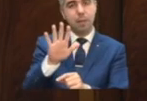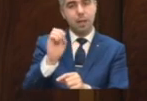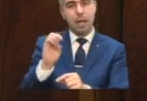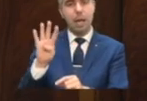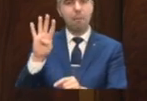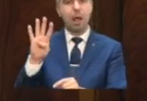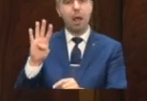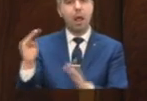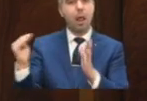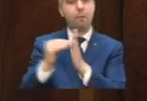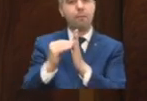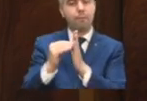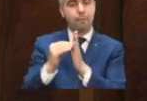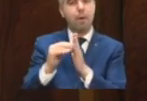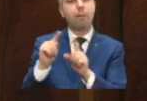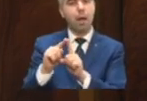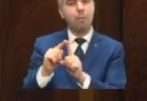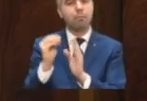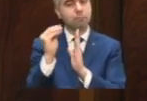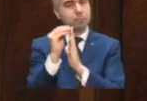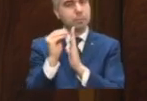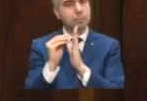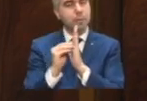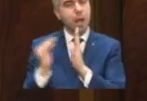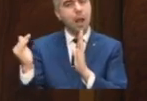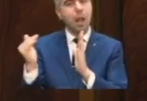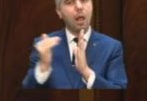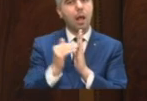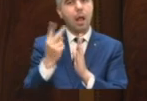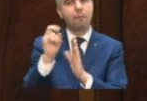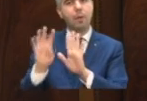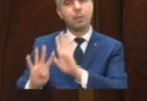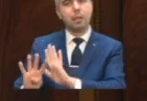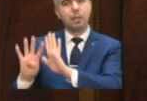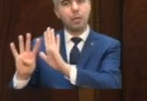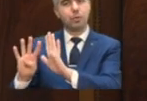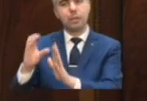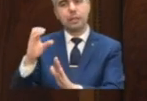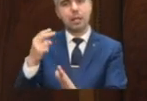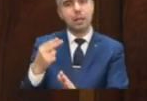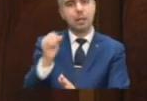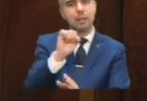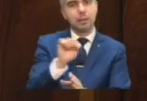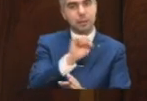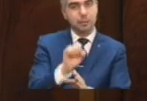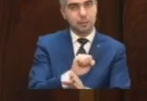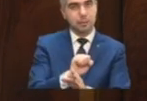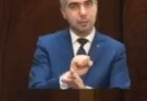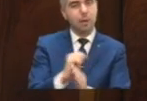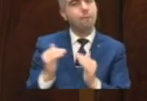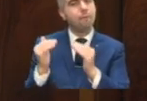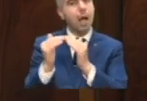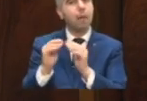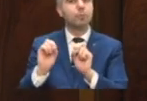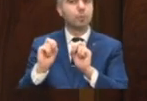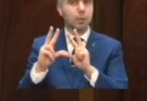504,000 منصب شغل تسجلات في اخر 2019 في لا سي ان اس اس، متفقه عليها لا سي ان اس اس. هاد